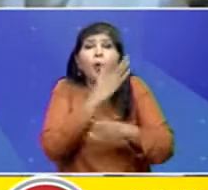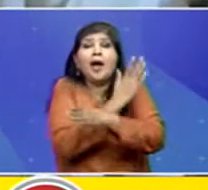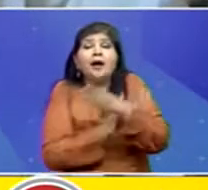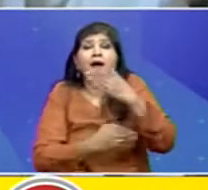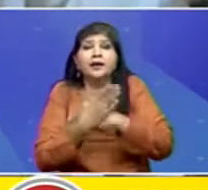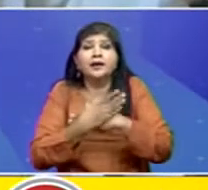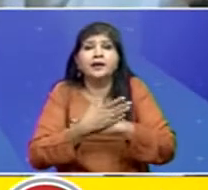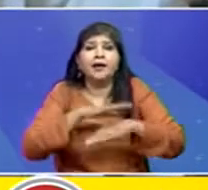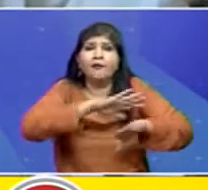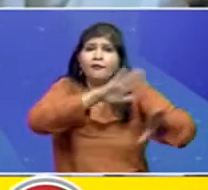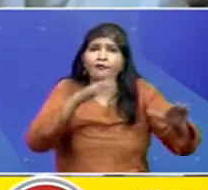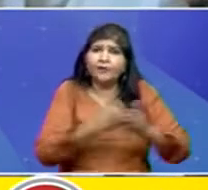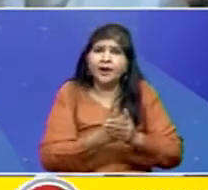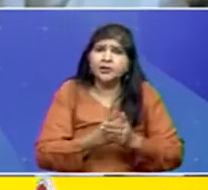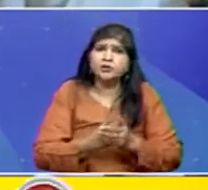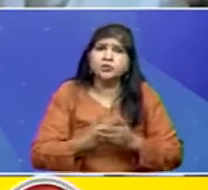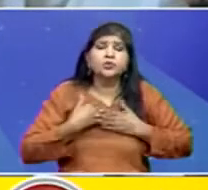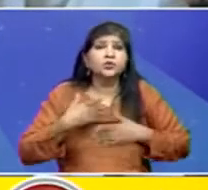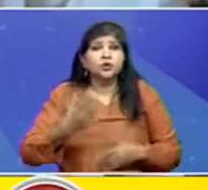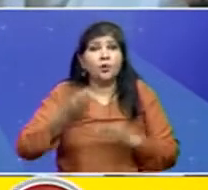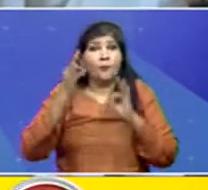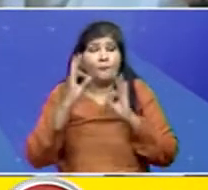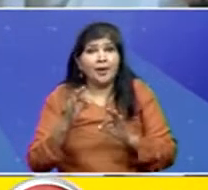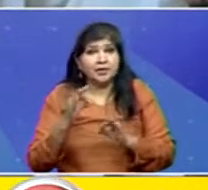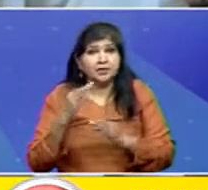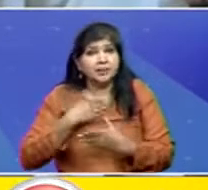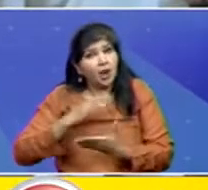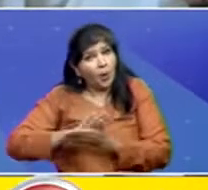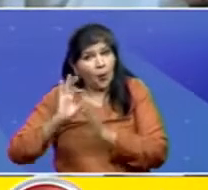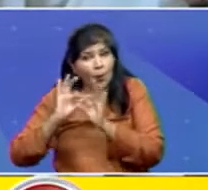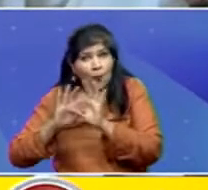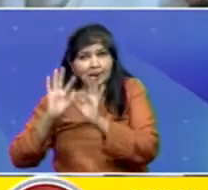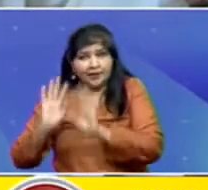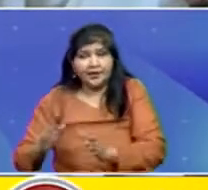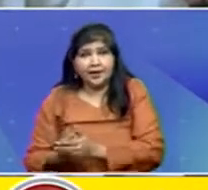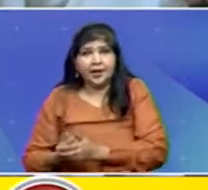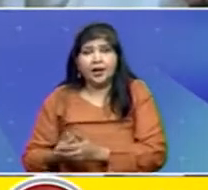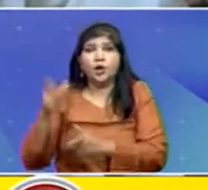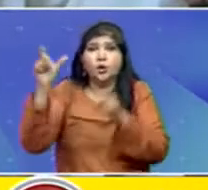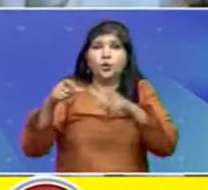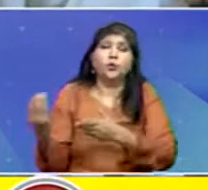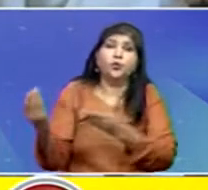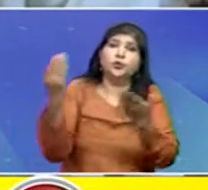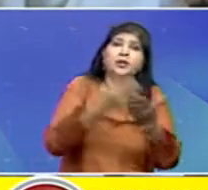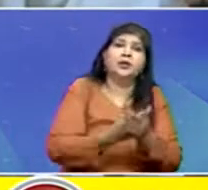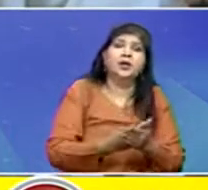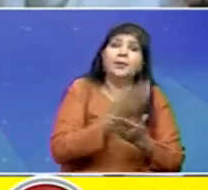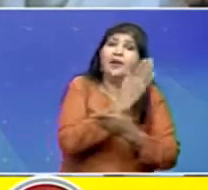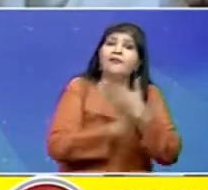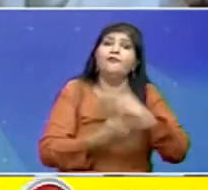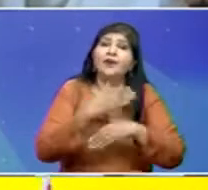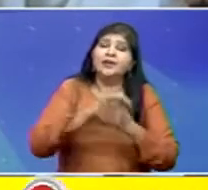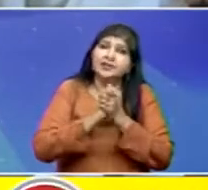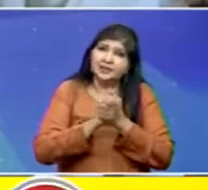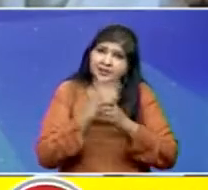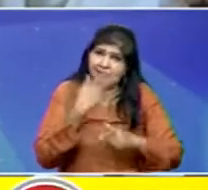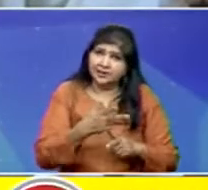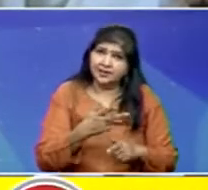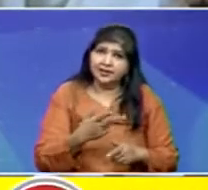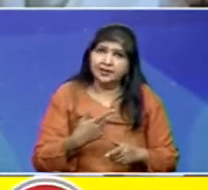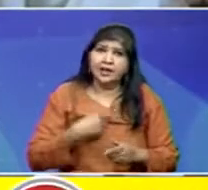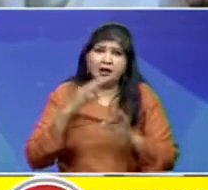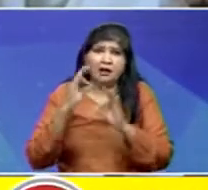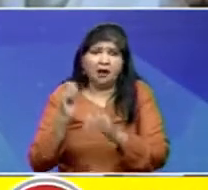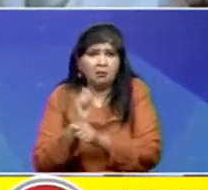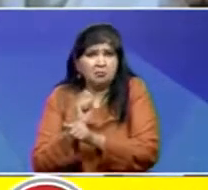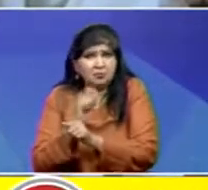असाधारंग शम्ताओं का लाप देश और दुनिया को दिलाना हमारे दिव्यांग भाई-बहें क्या क